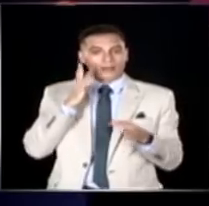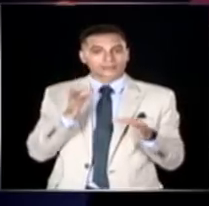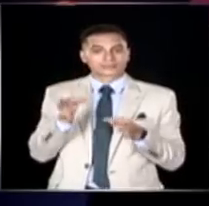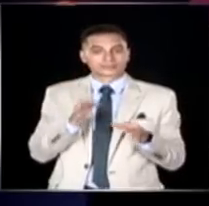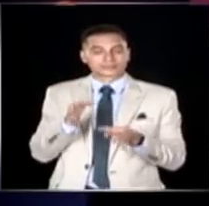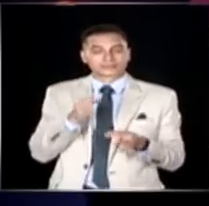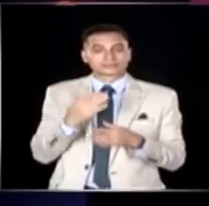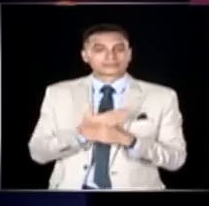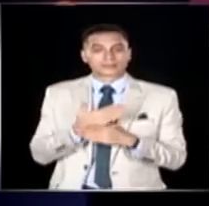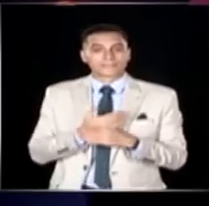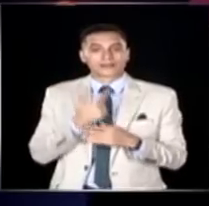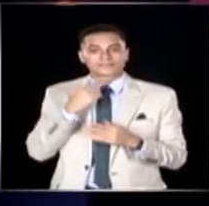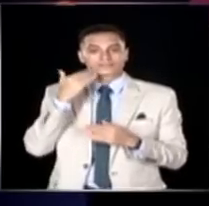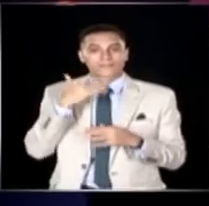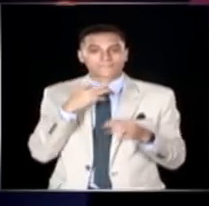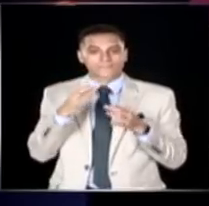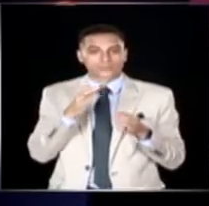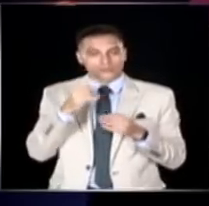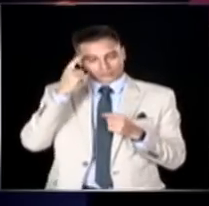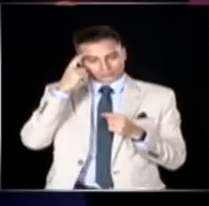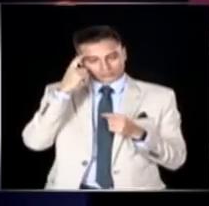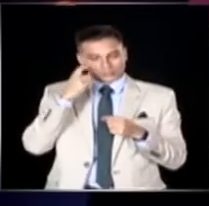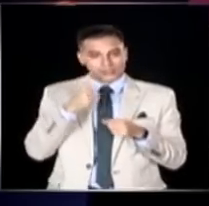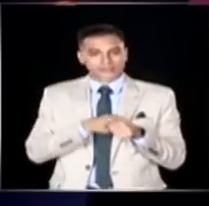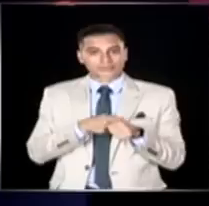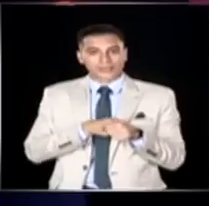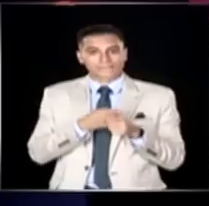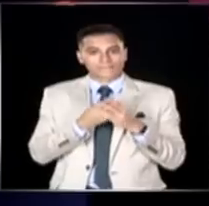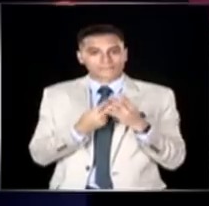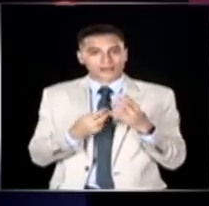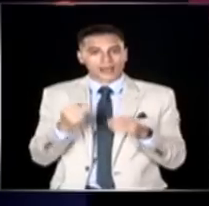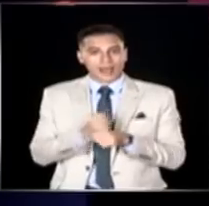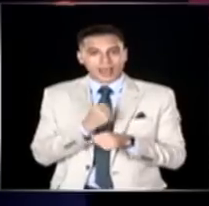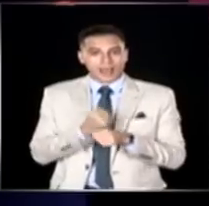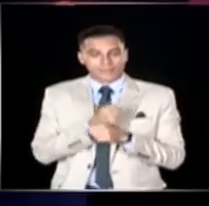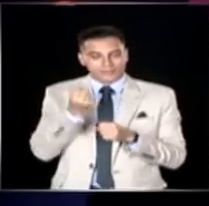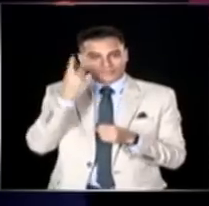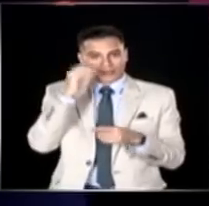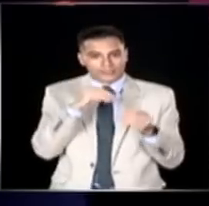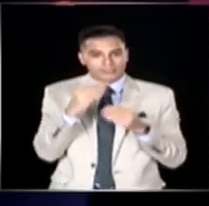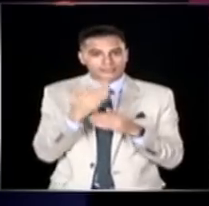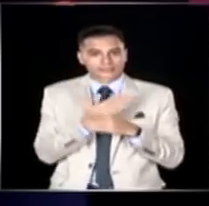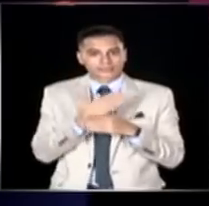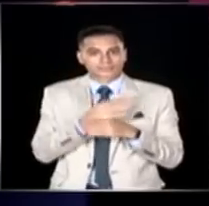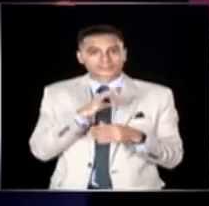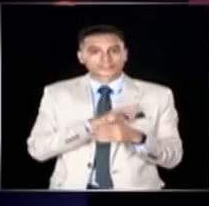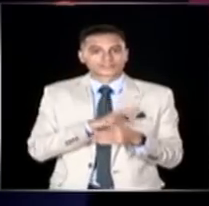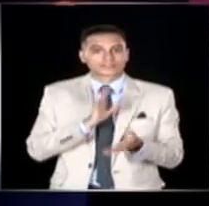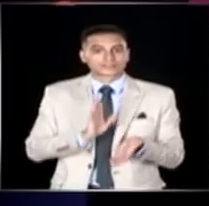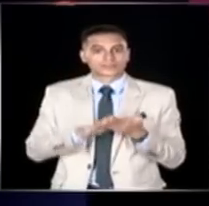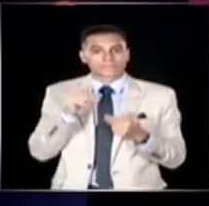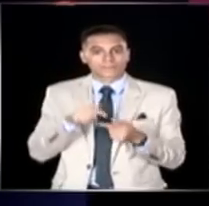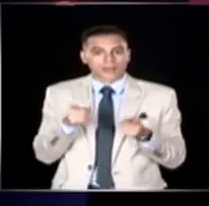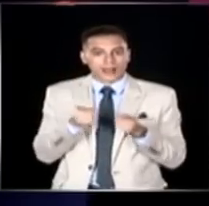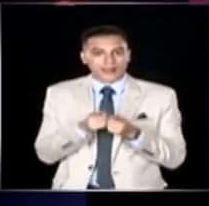حلم إن أنا أطور في الخلايا الجذعية. كويس. علشان تيجي الخلايا الجذعية بدل ما هي حاليا